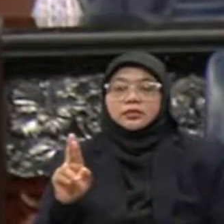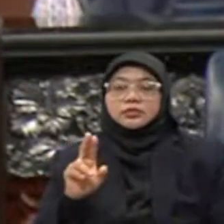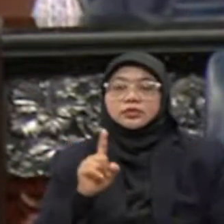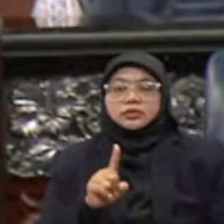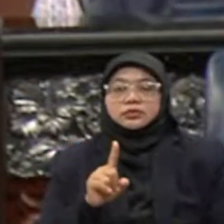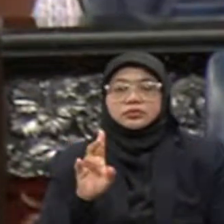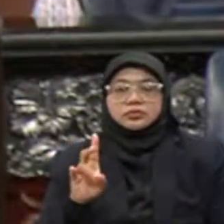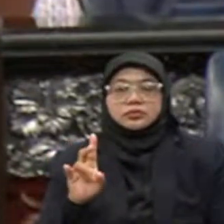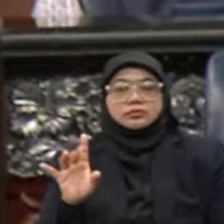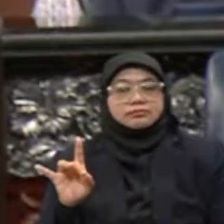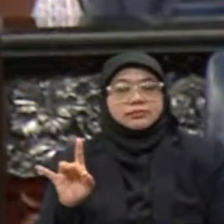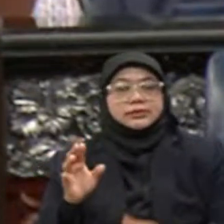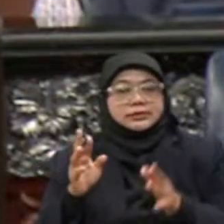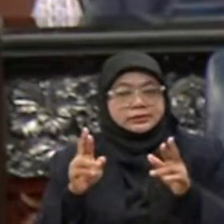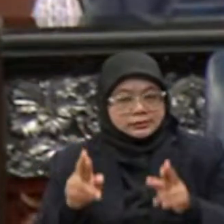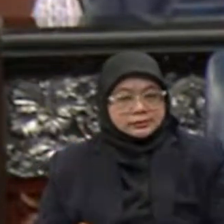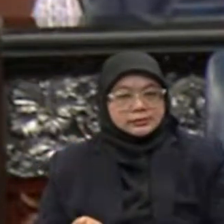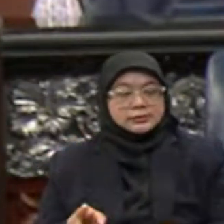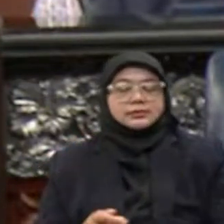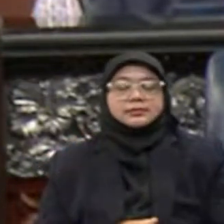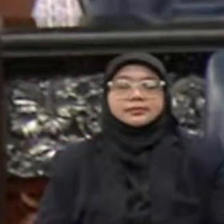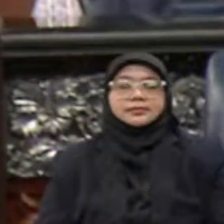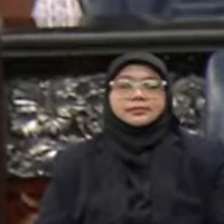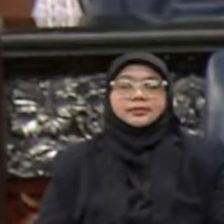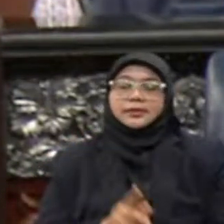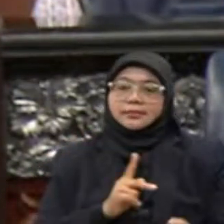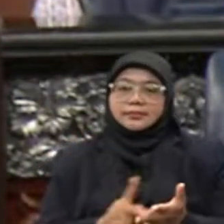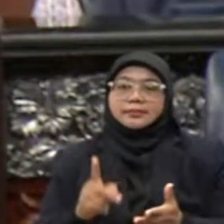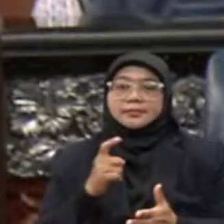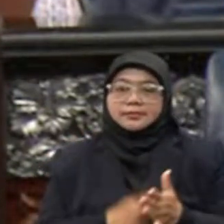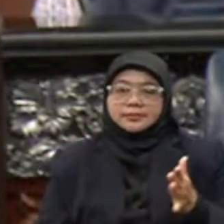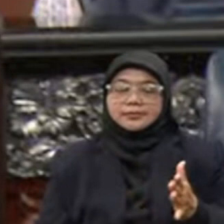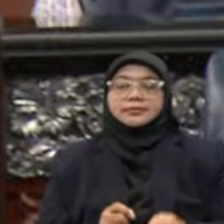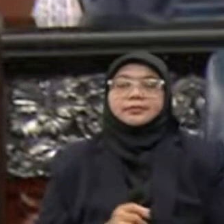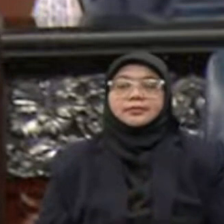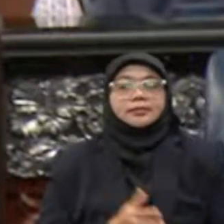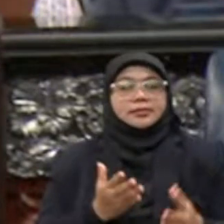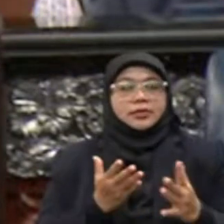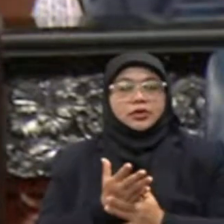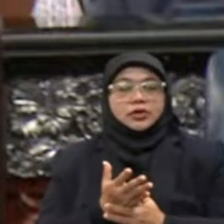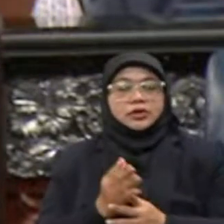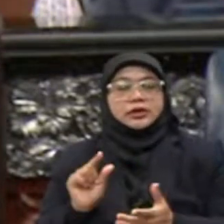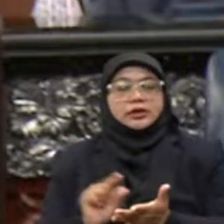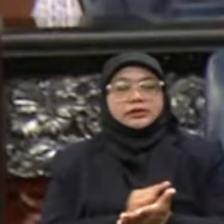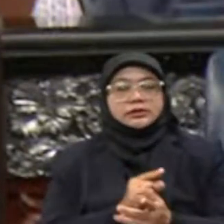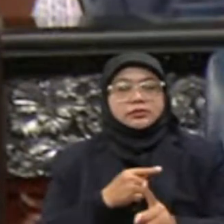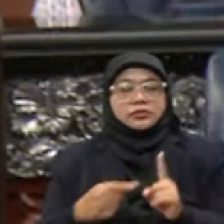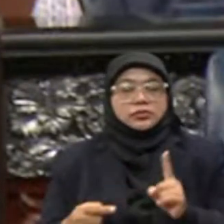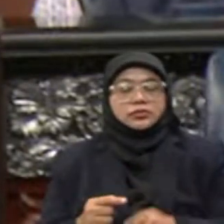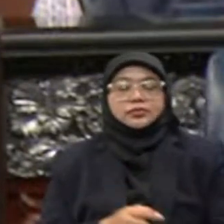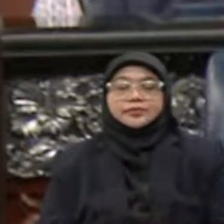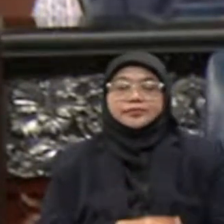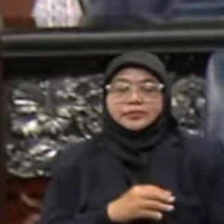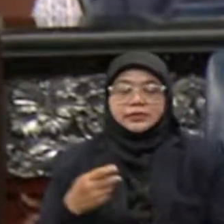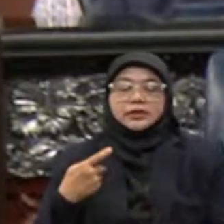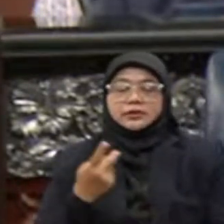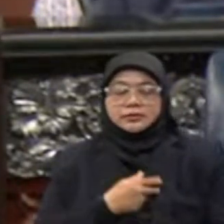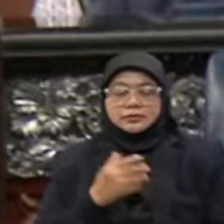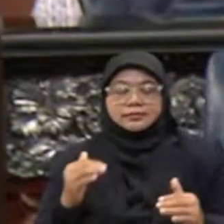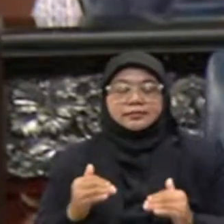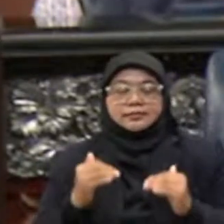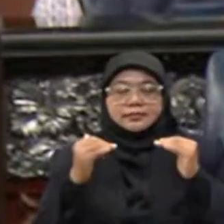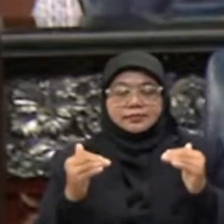3.835.178 rakyat yang membayar Cukai melalui potongan gaji ini kita boleh tingkatkan